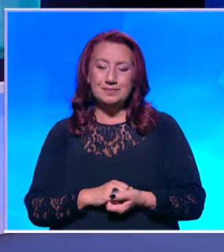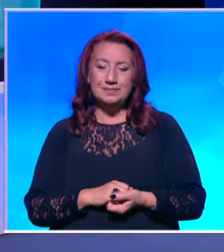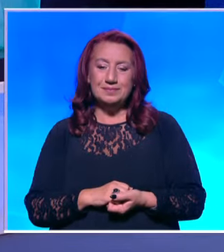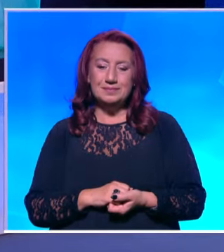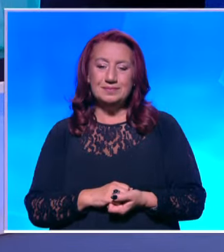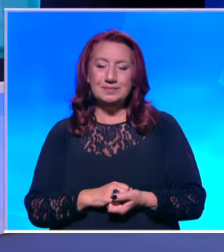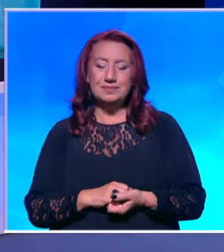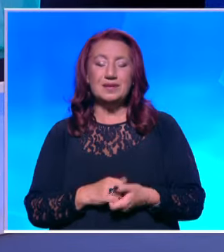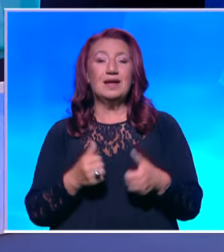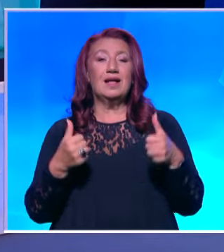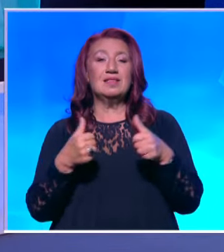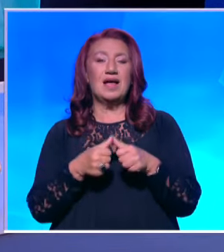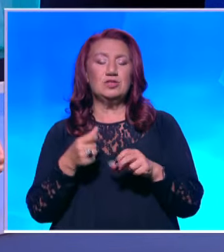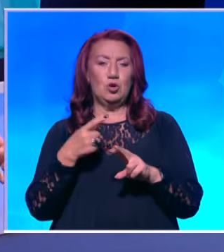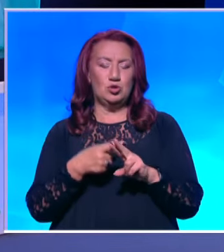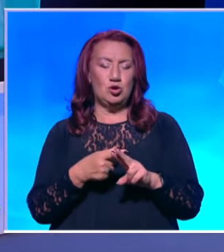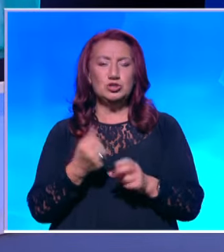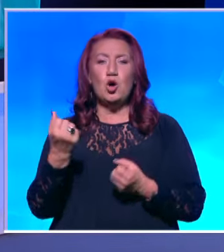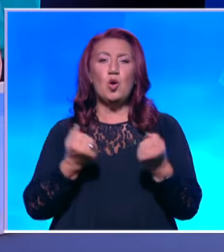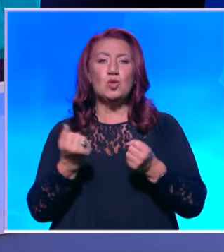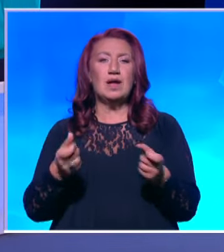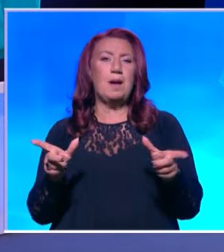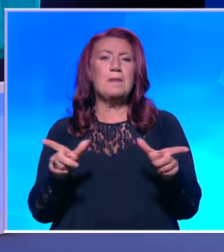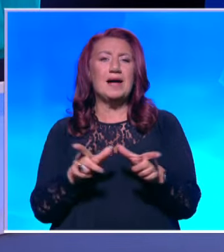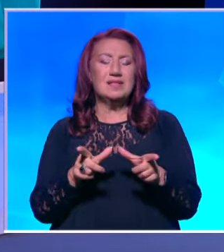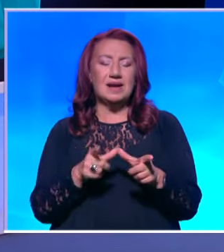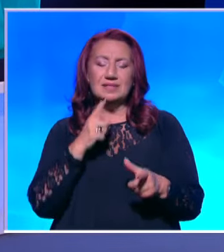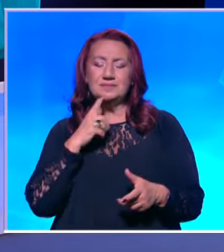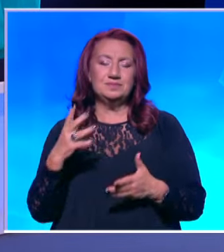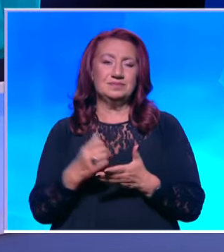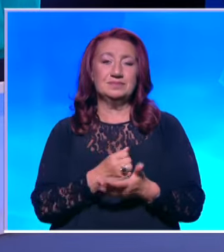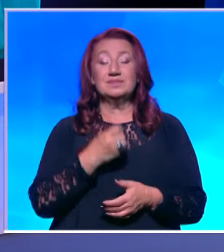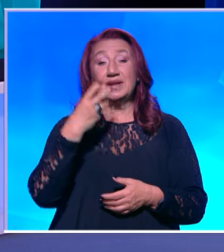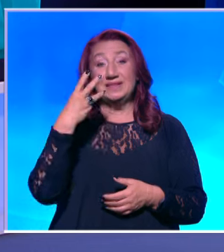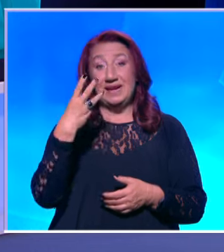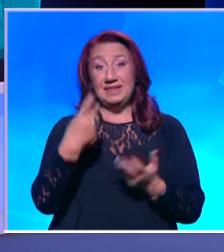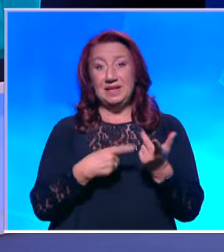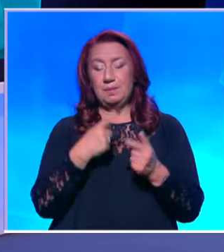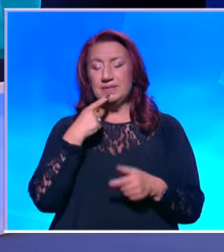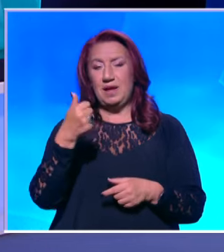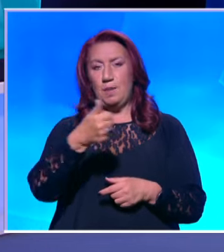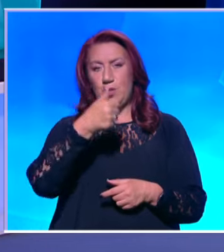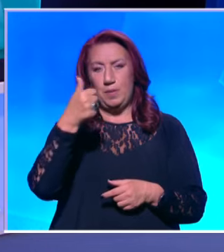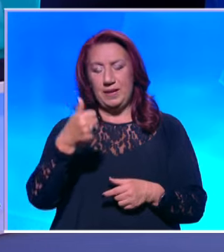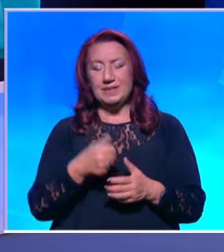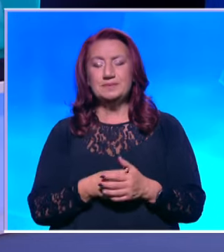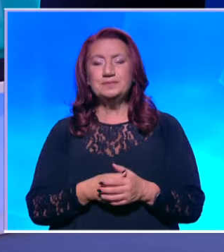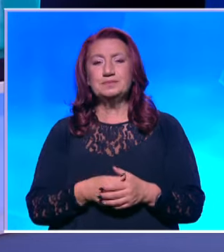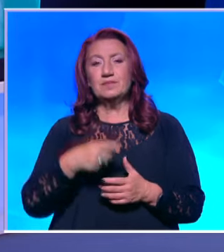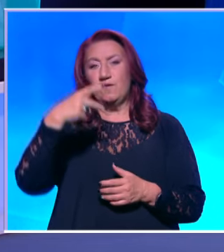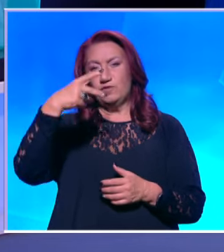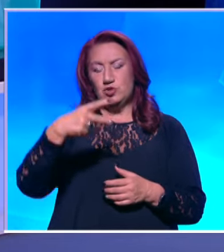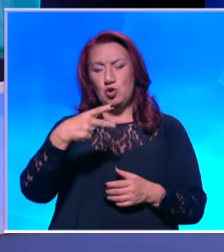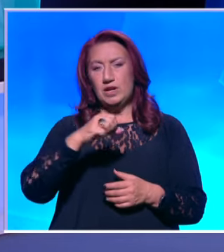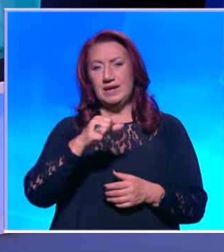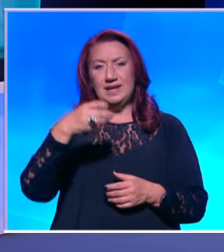ландо орис с макларън постигна третата си победа този сезон след като триумфира в гран-при на сингапур във формула 1 втори и трети